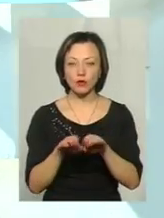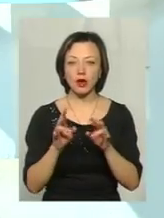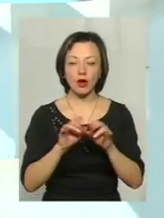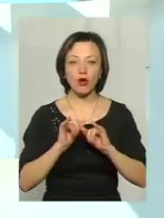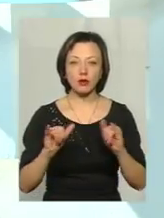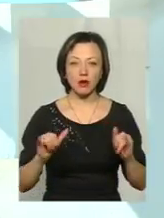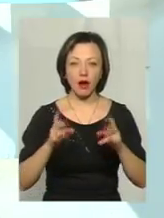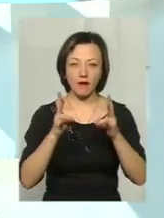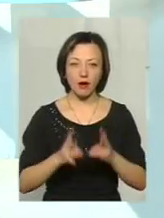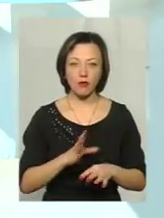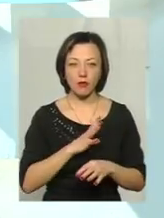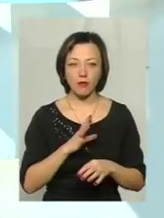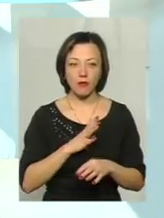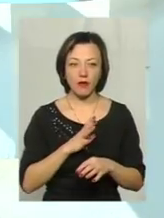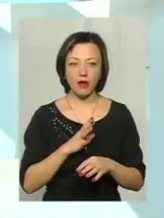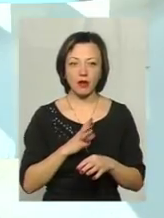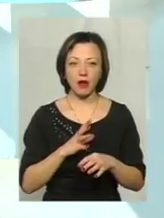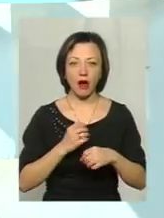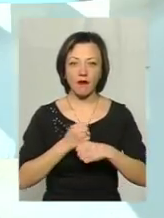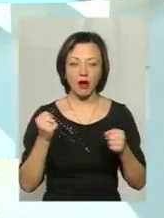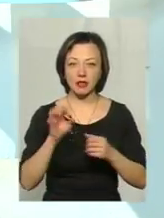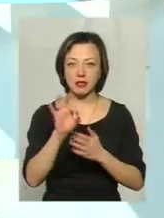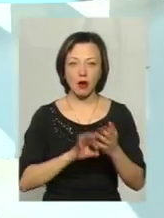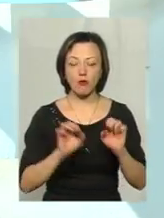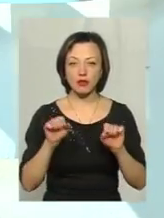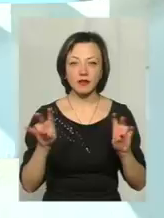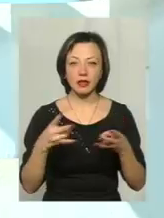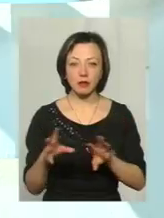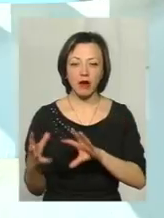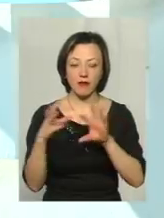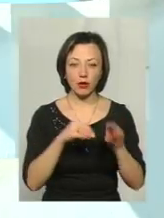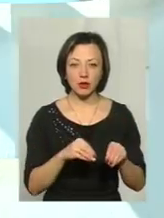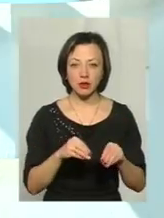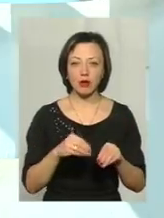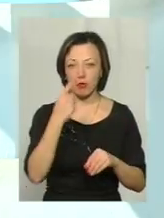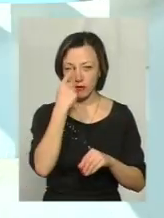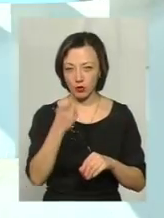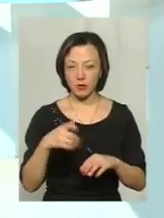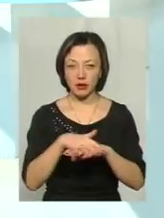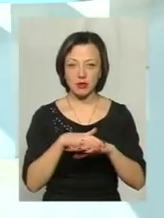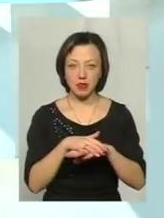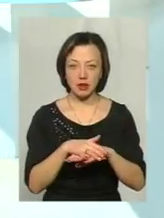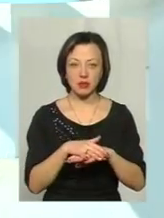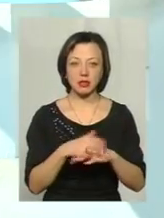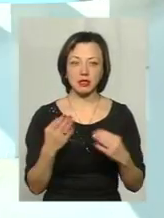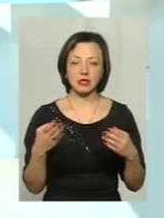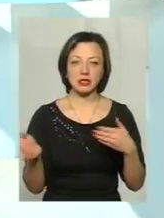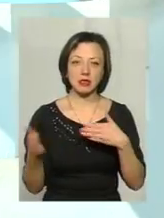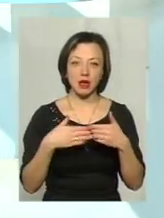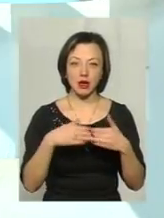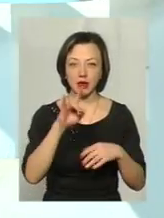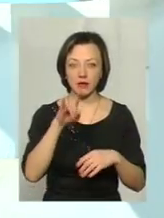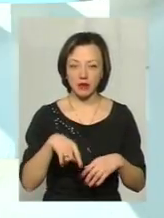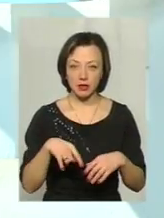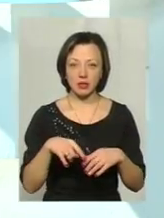аварії, евакуація здійснюється не зразу. Можливо, не треба буде евакуації, іде повідомлення для населення, закрить форточки, укриття